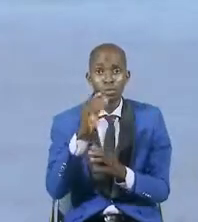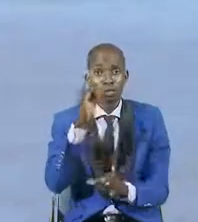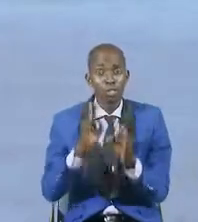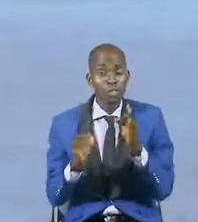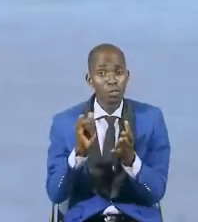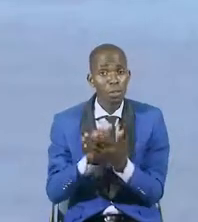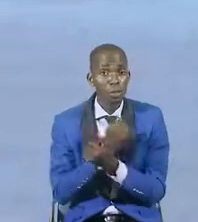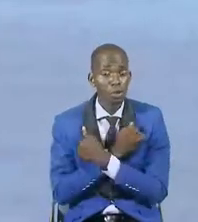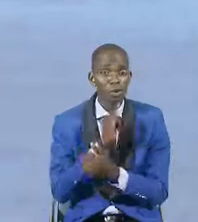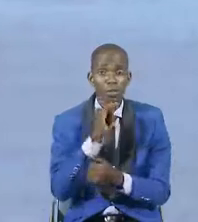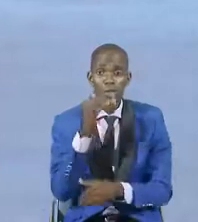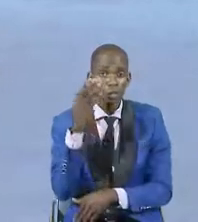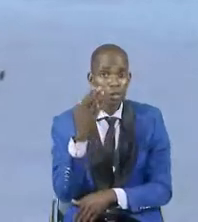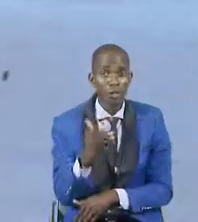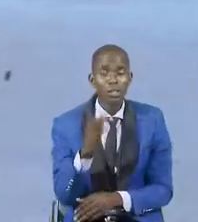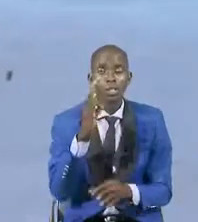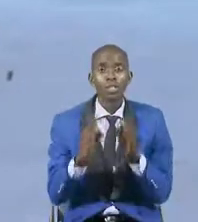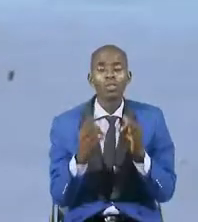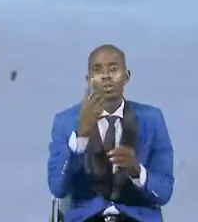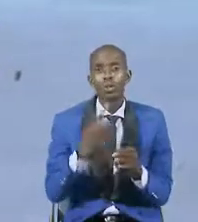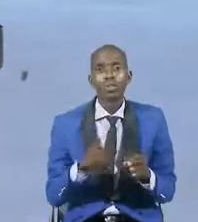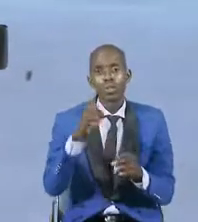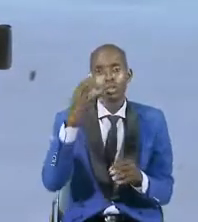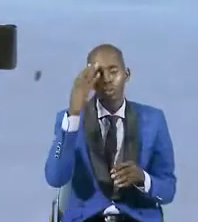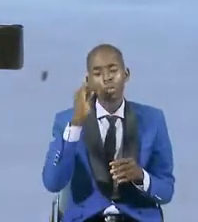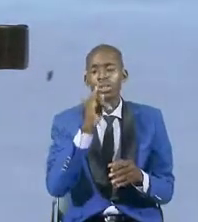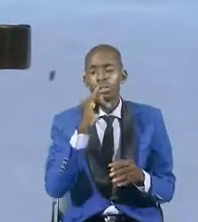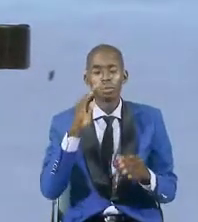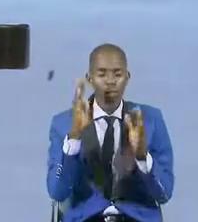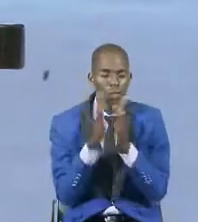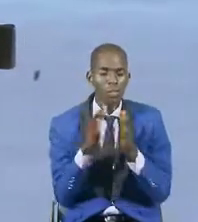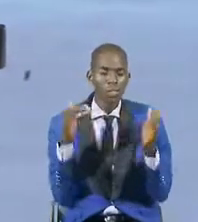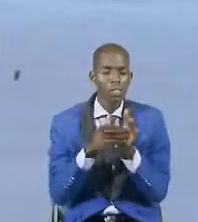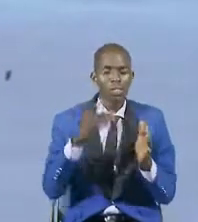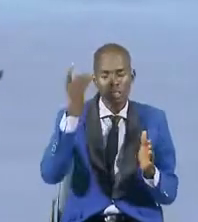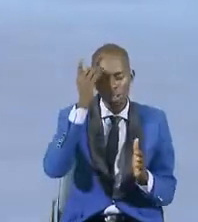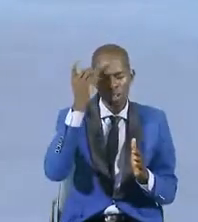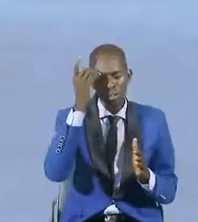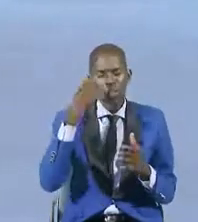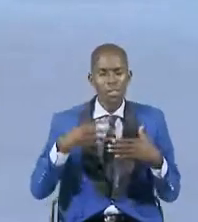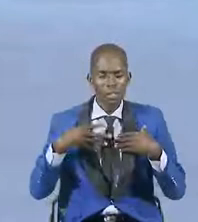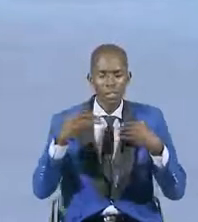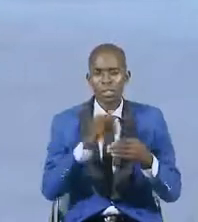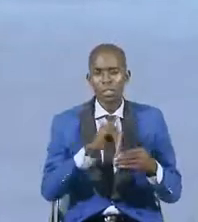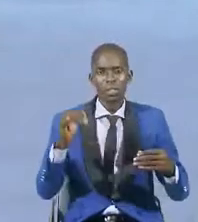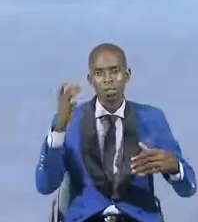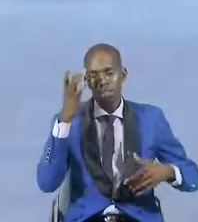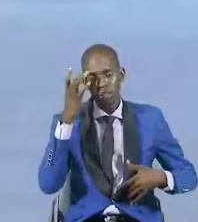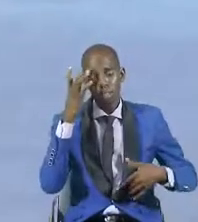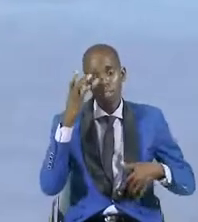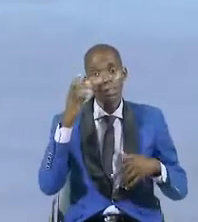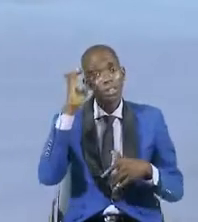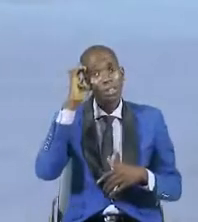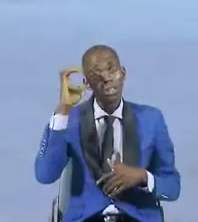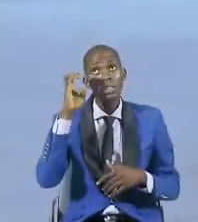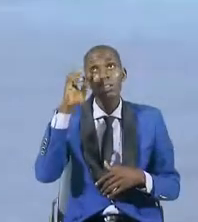n'est pas là, c'est ce qu'on a, c'est de chasser les démons, c'est de ôter les, de placer la montagne, guérir